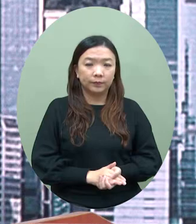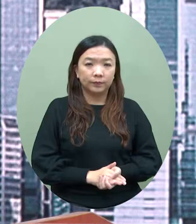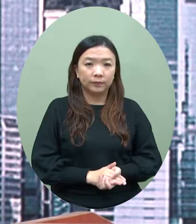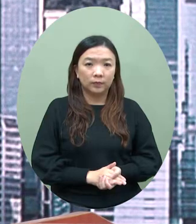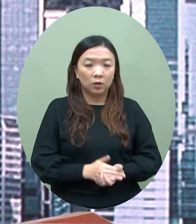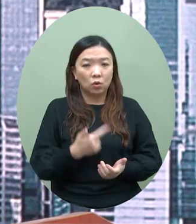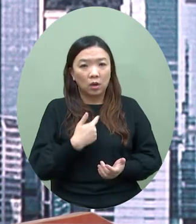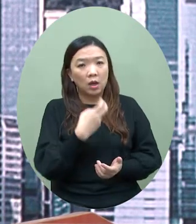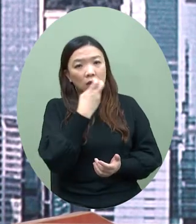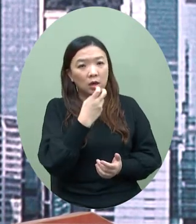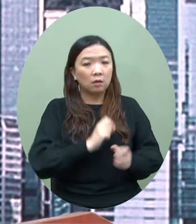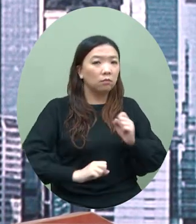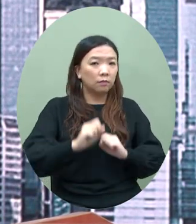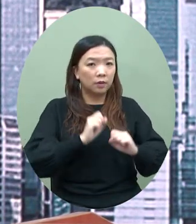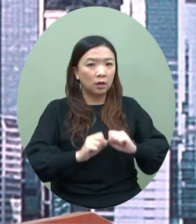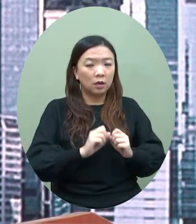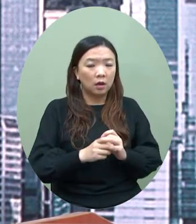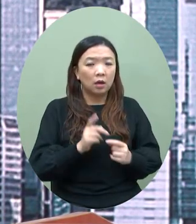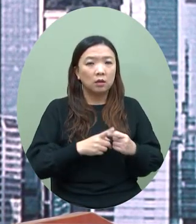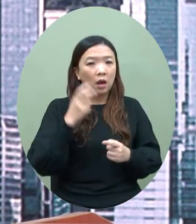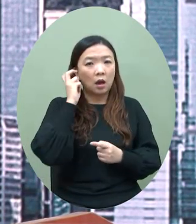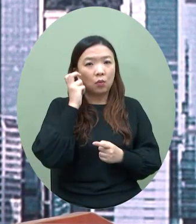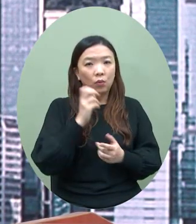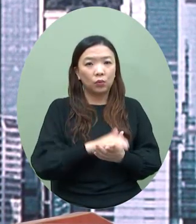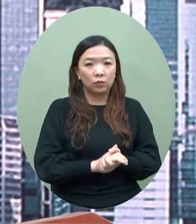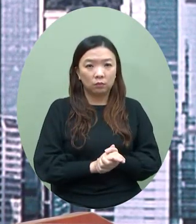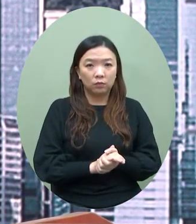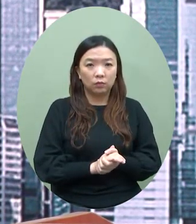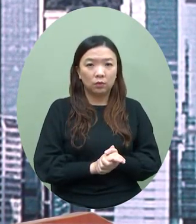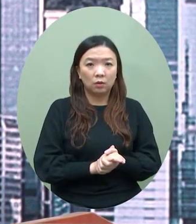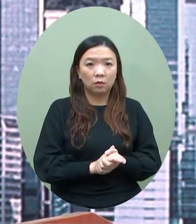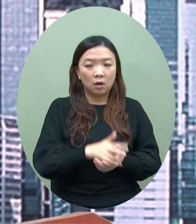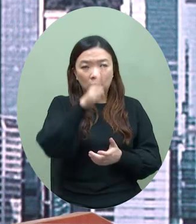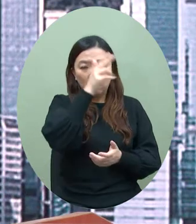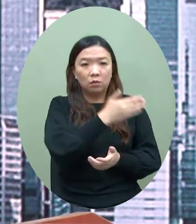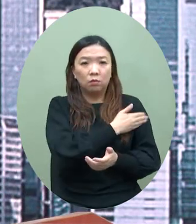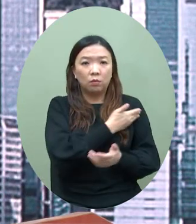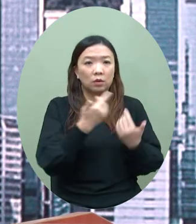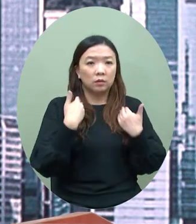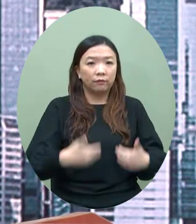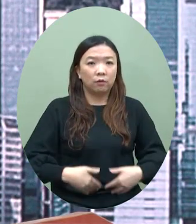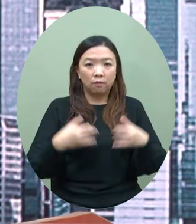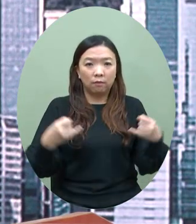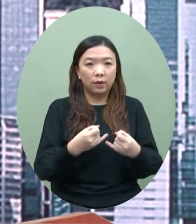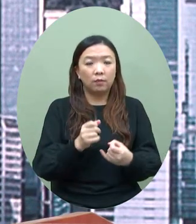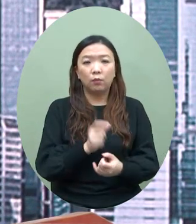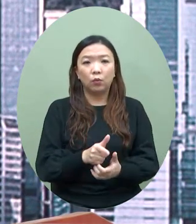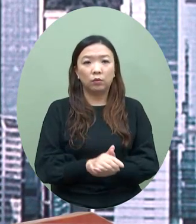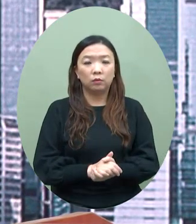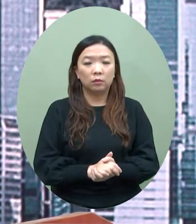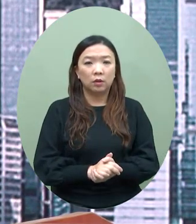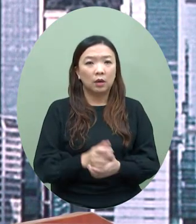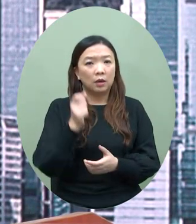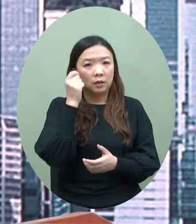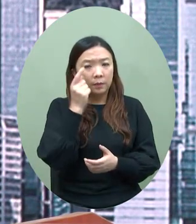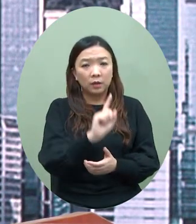言行呢，我們當然就要去考慮回這個呢，跟我們的公務員身份呢是不會存在有個衝突，特別如果是在一